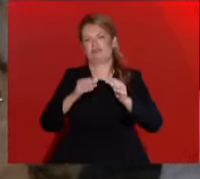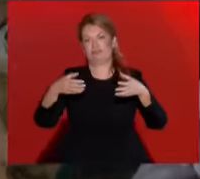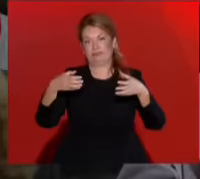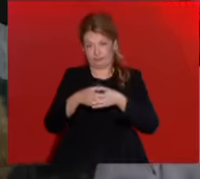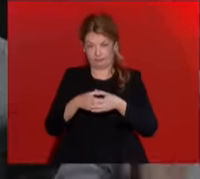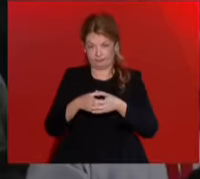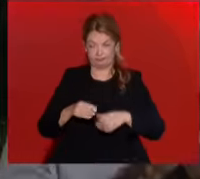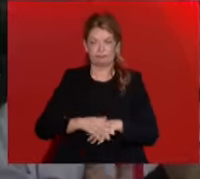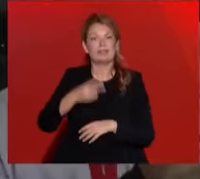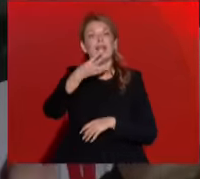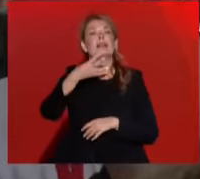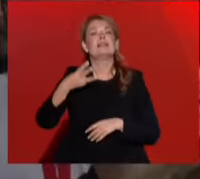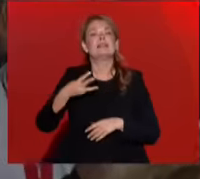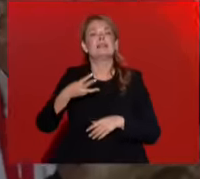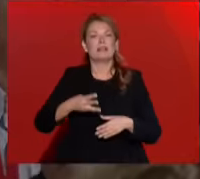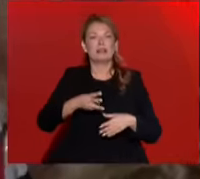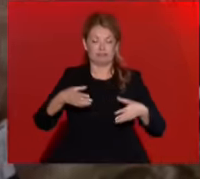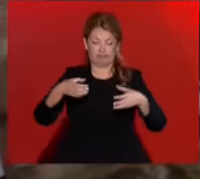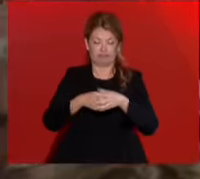Ο ΣΥΡΙΖΑ Προοδευτική Συμμαχία